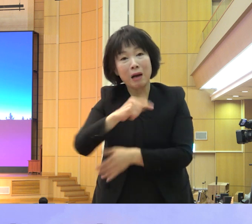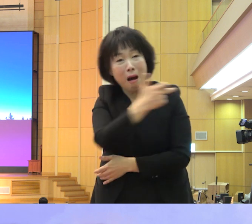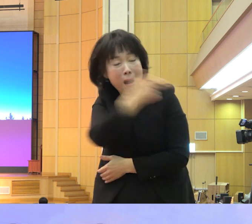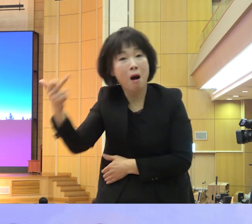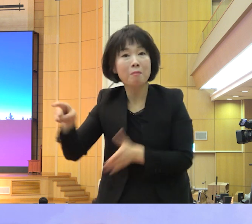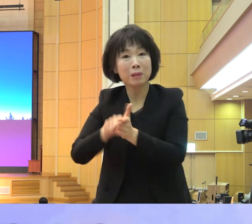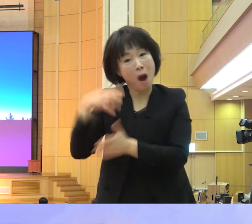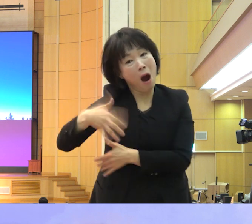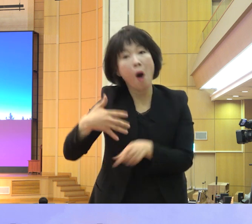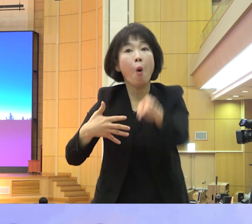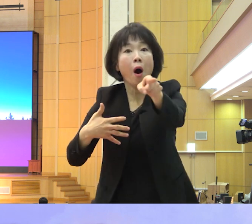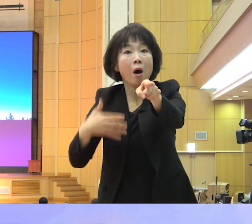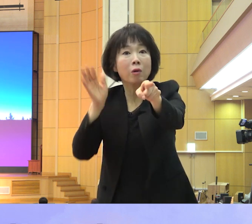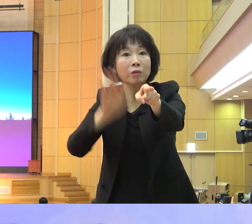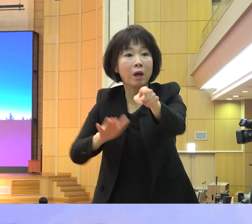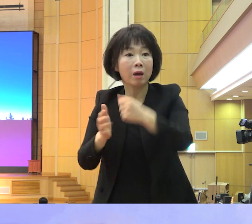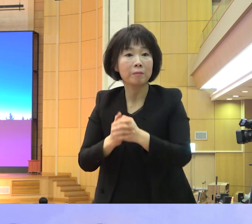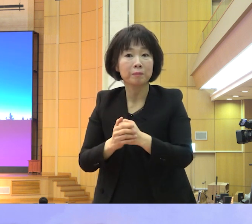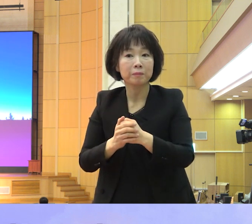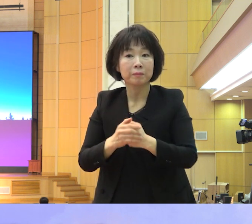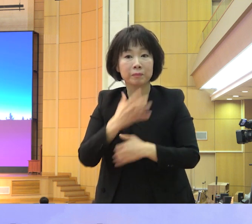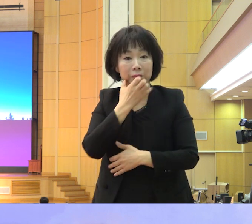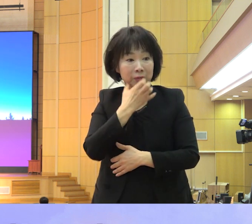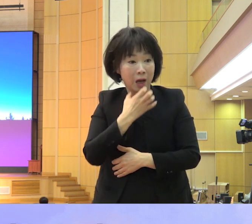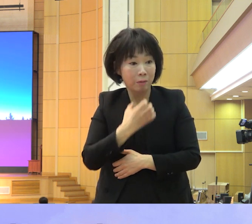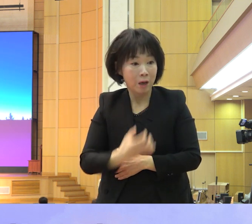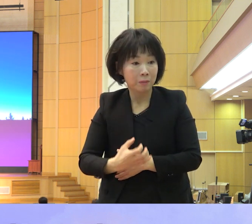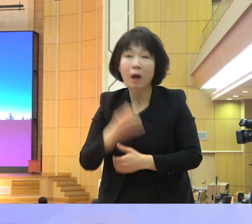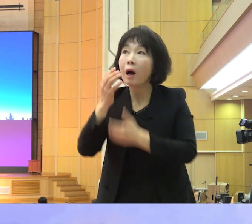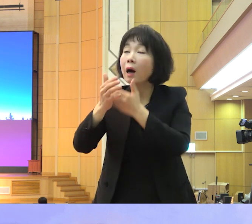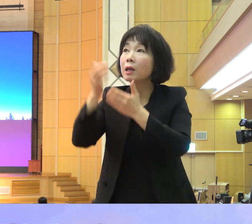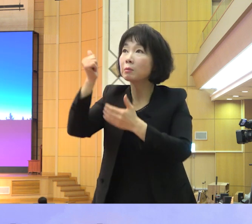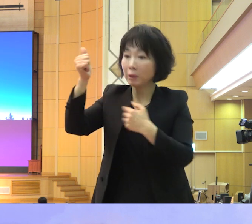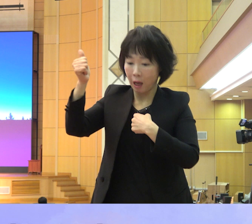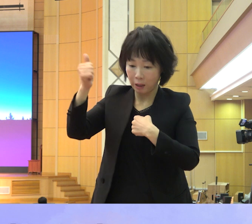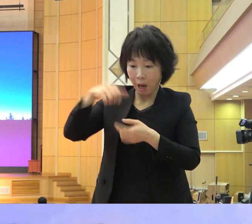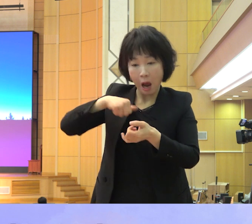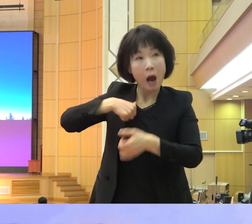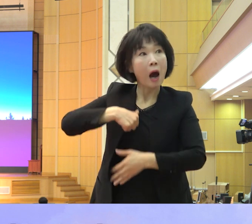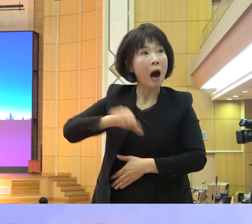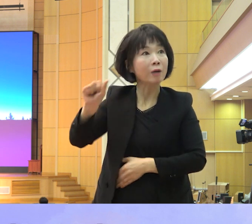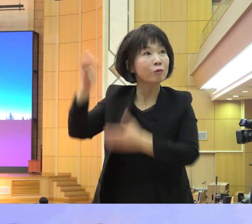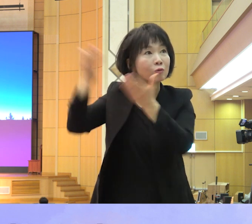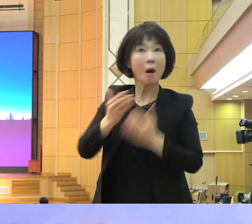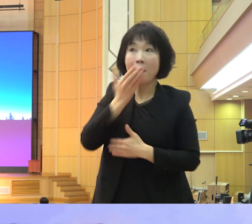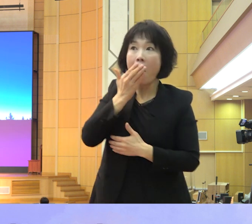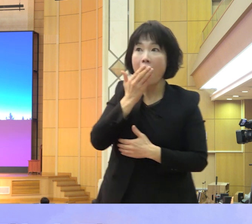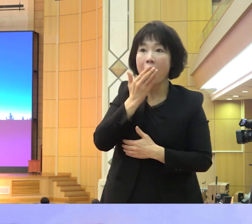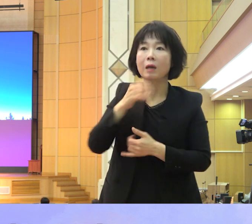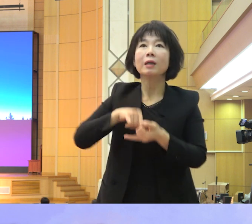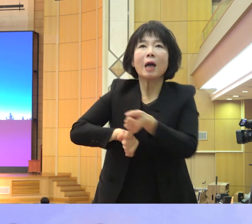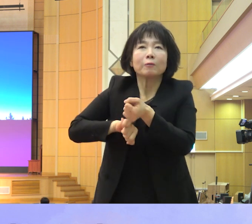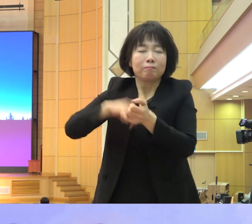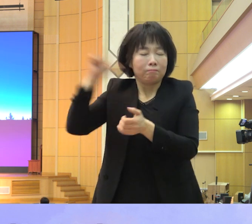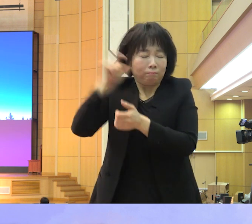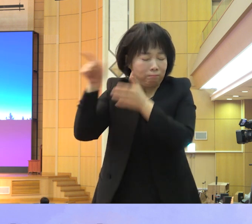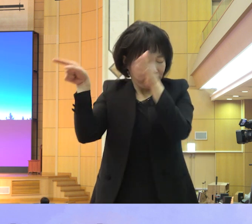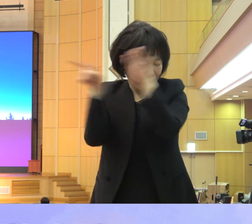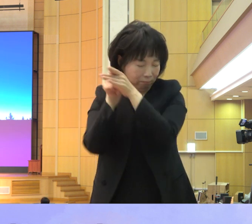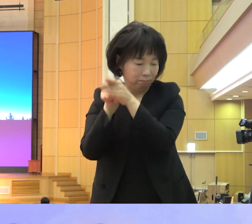그렇게 하나님을 믿을 뿐 아니라 하나님이 아들을 주겠다고 하는 그 약속을 찰떡같이 믿었습니다.